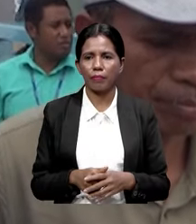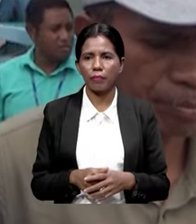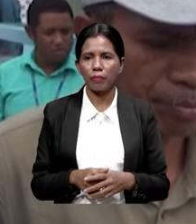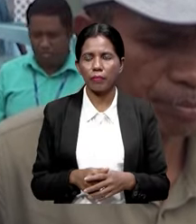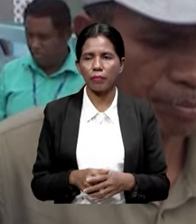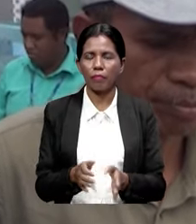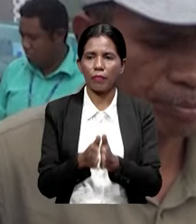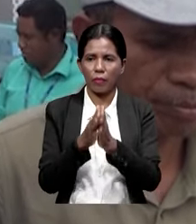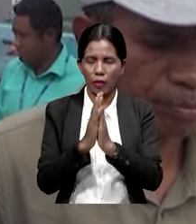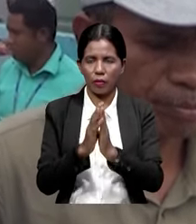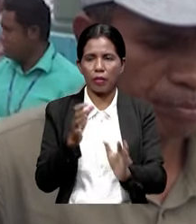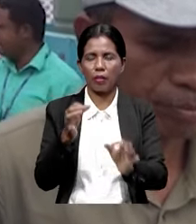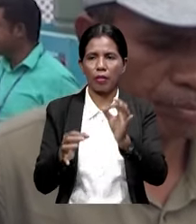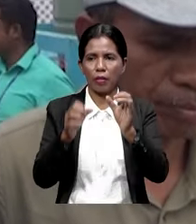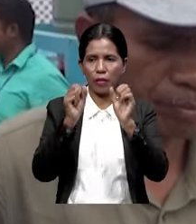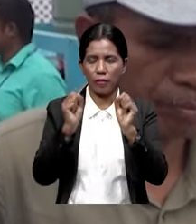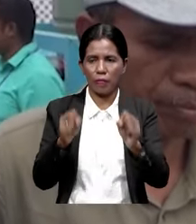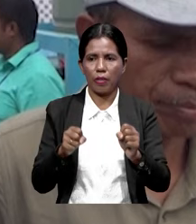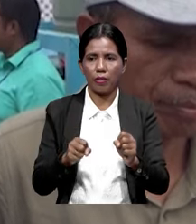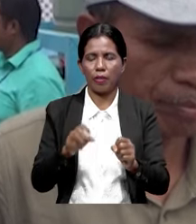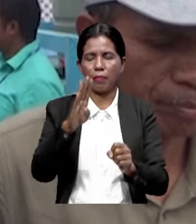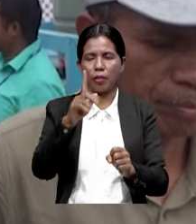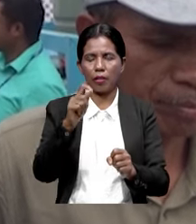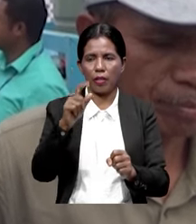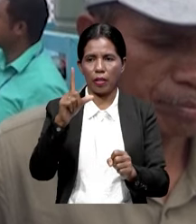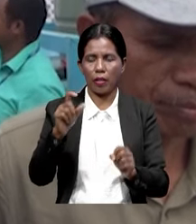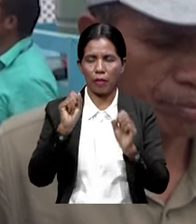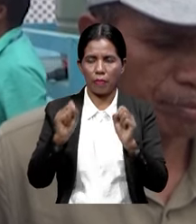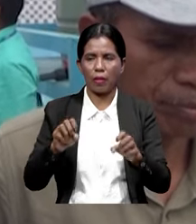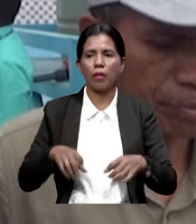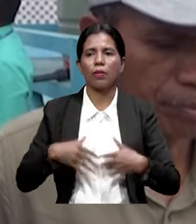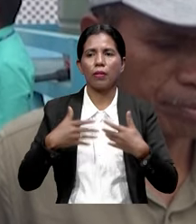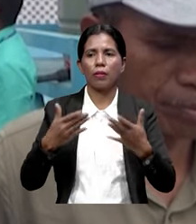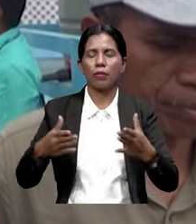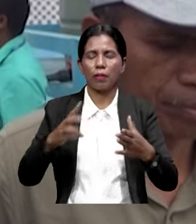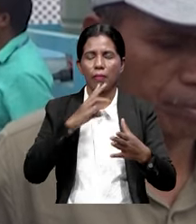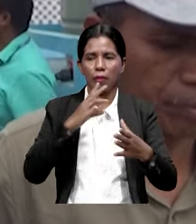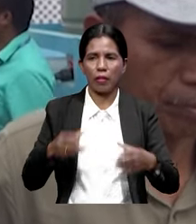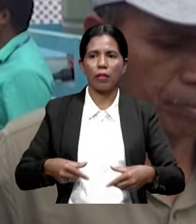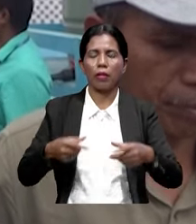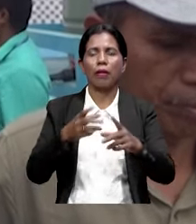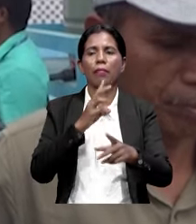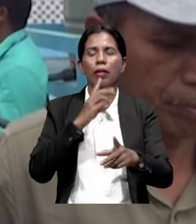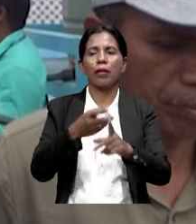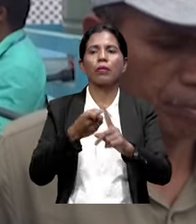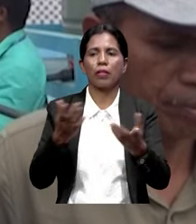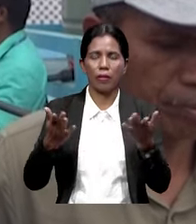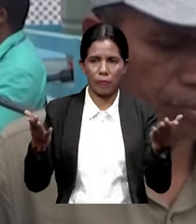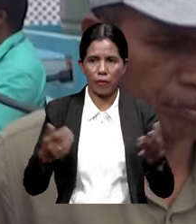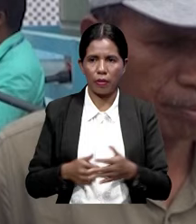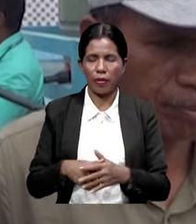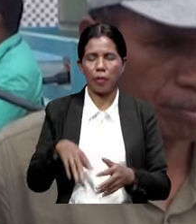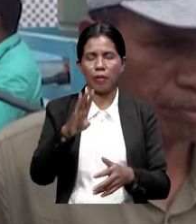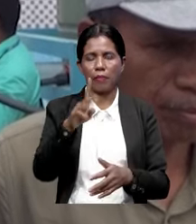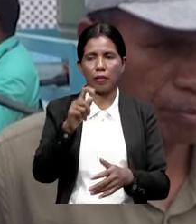sira husu para sebele PTL bel apoyo insa setangki nefo de mai sobre. Antang BTL